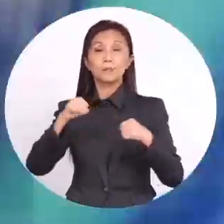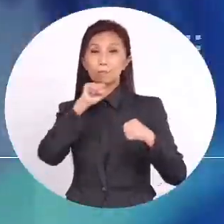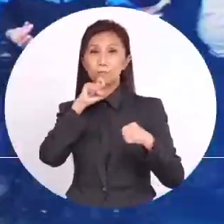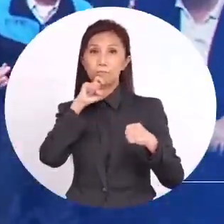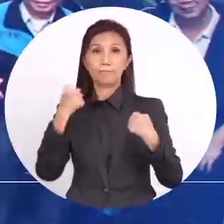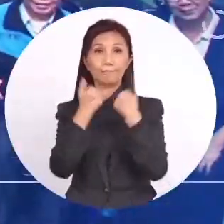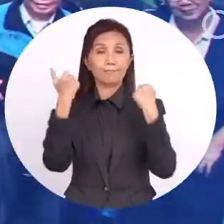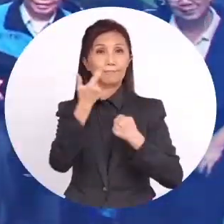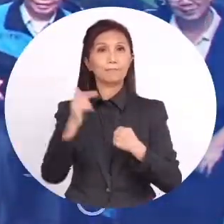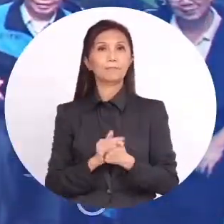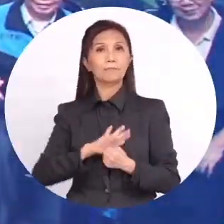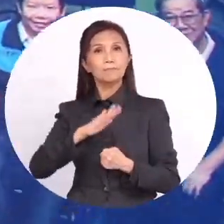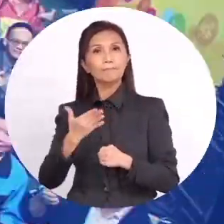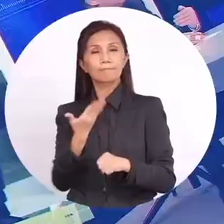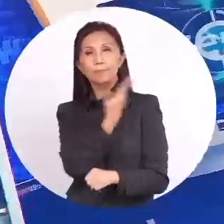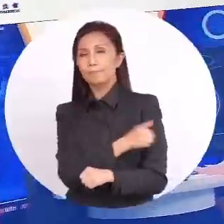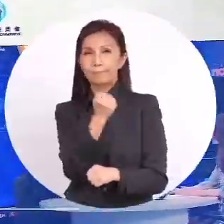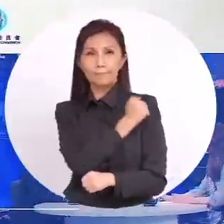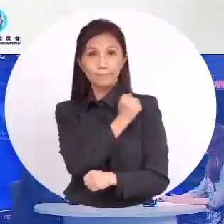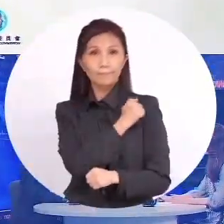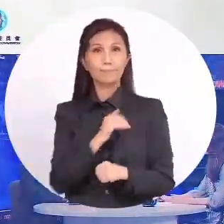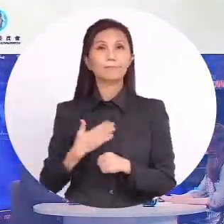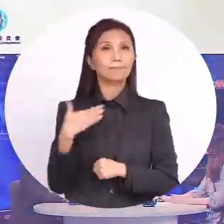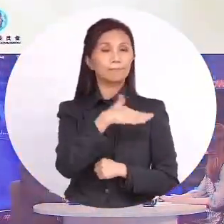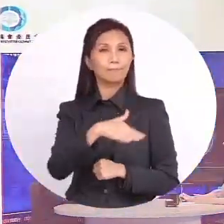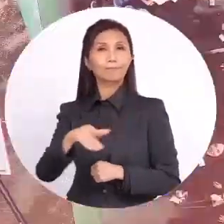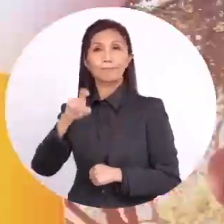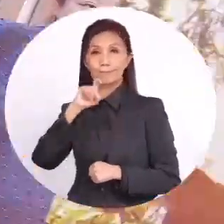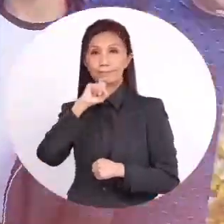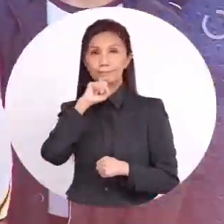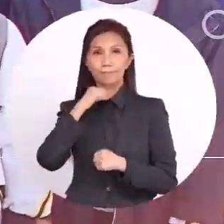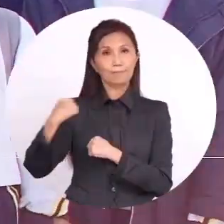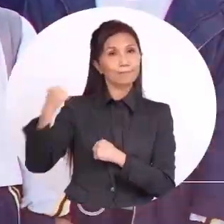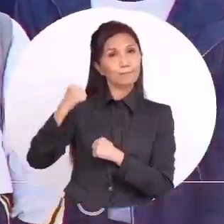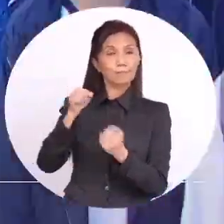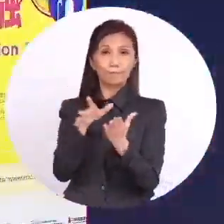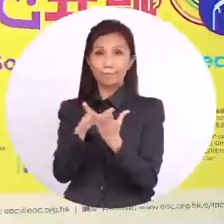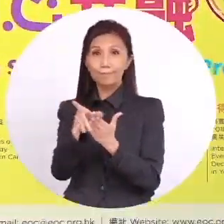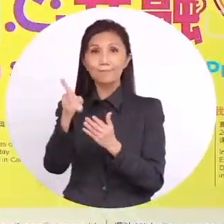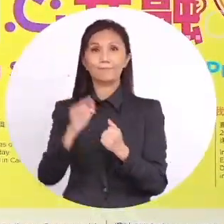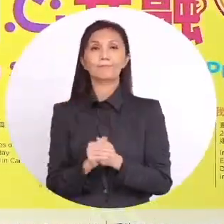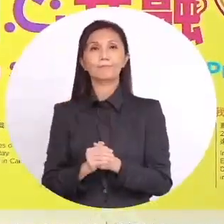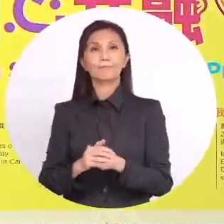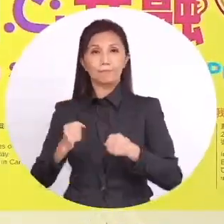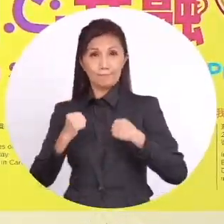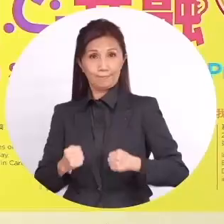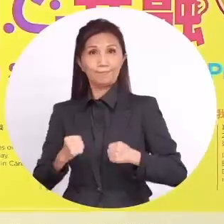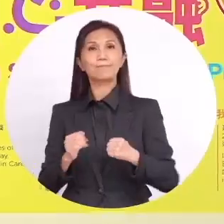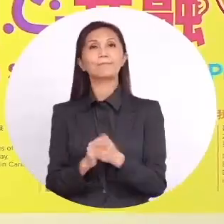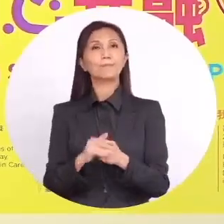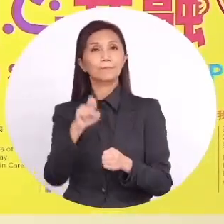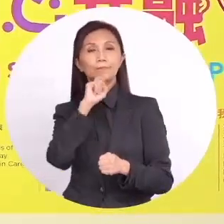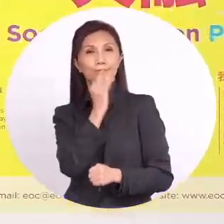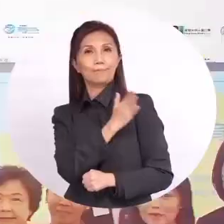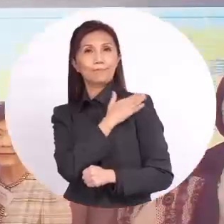挑战的，但是纵有几许风雨，我们依然保持着积极专业的态度，坚守岗位，履